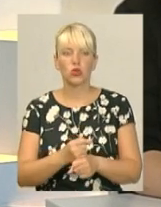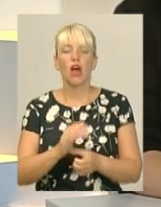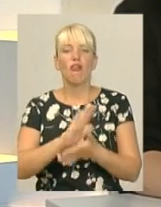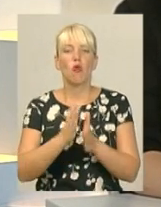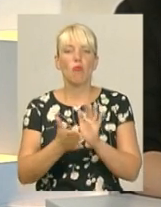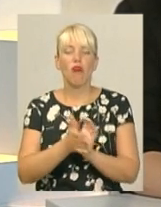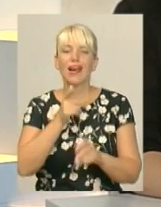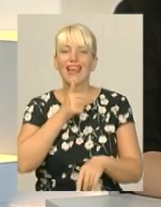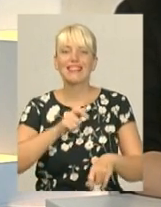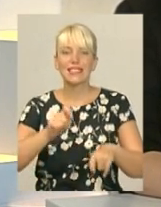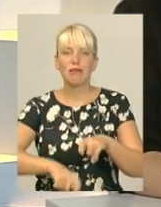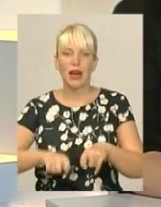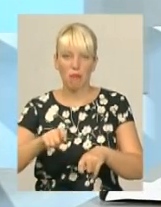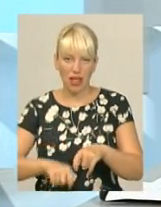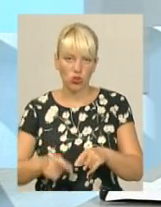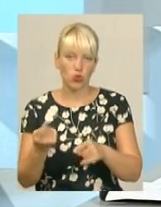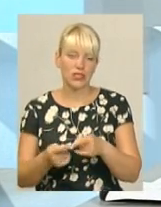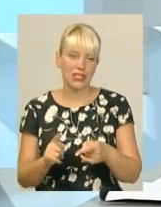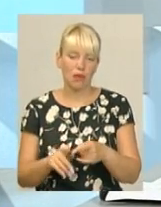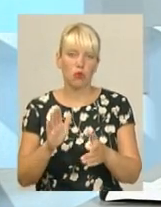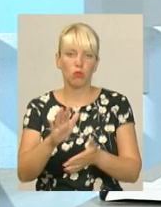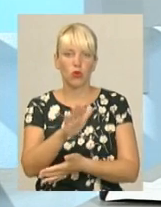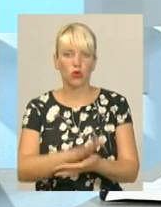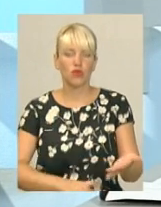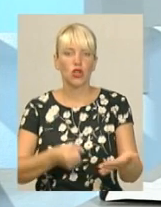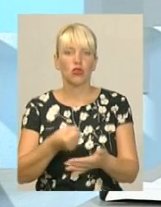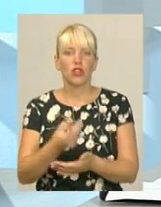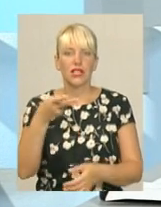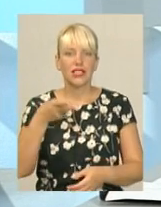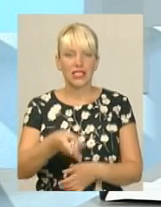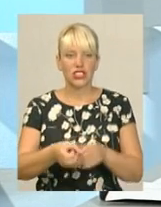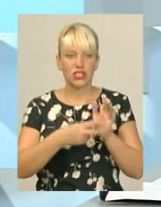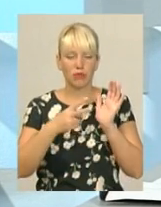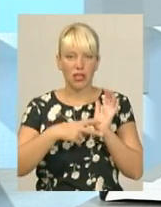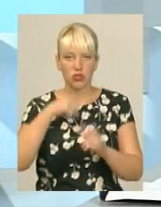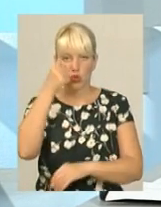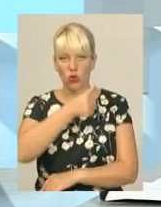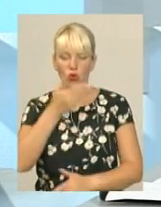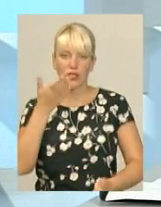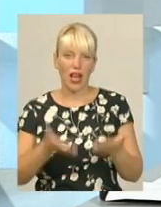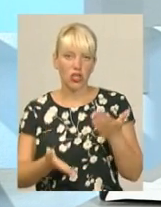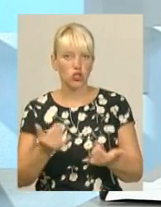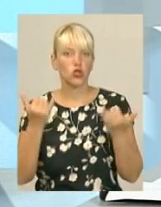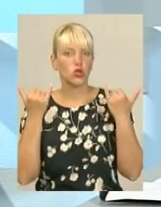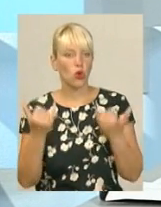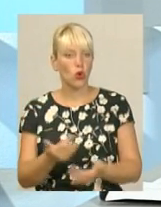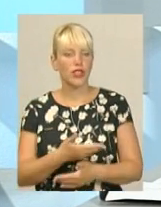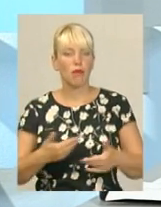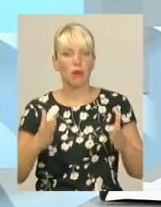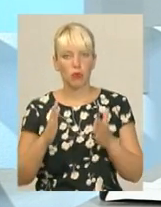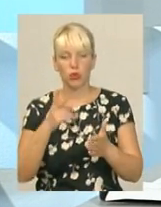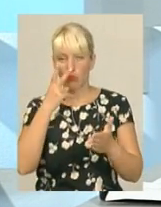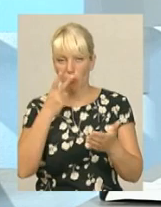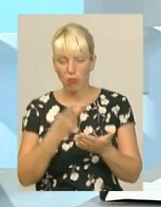експерименту. Цей експеримент буде продовжуватися до 2018 року, і якщо сьогодні ми будемо